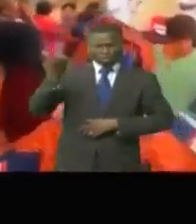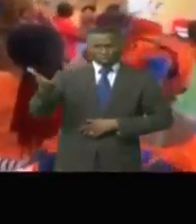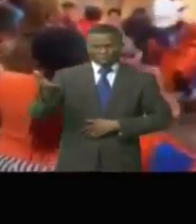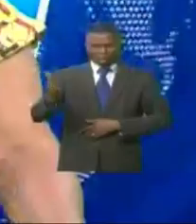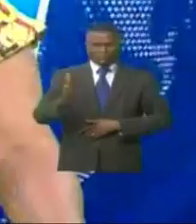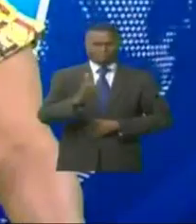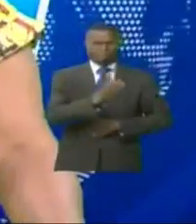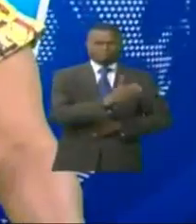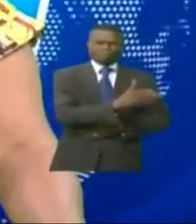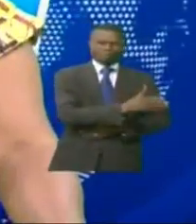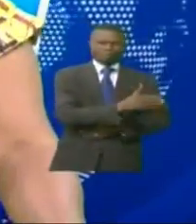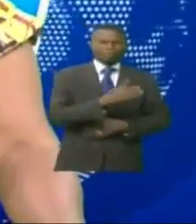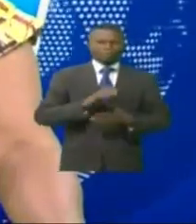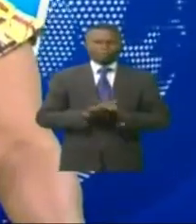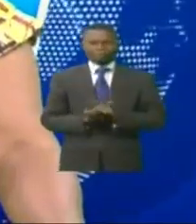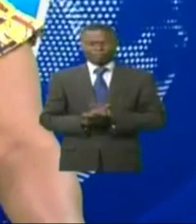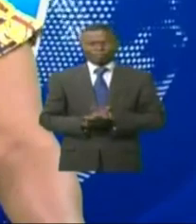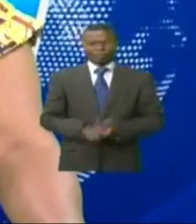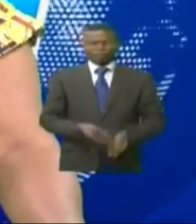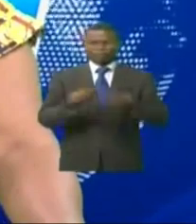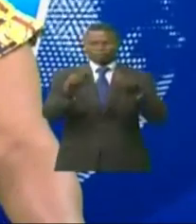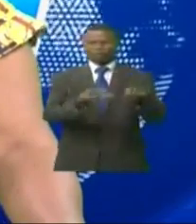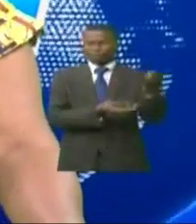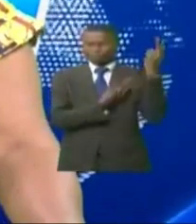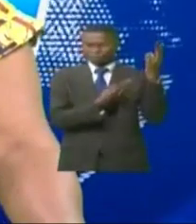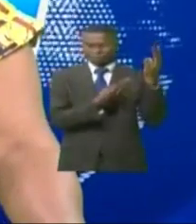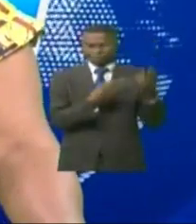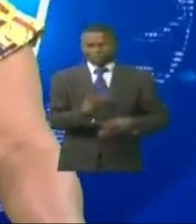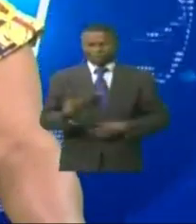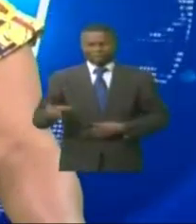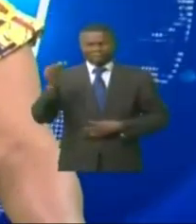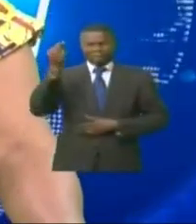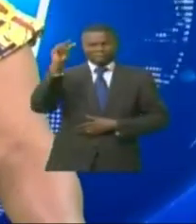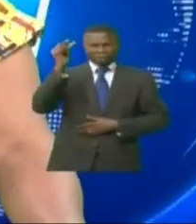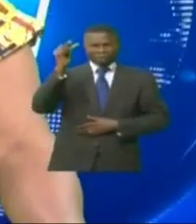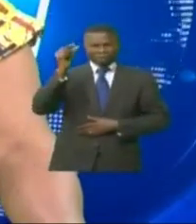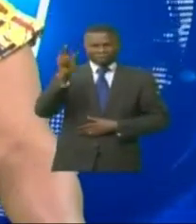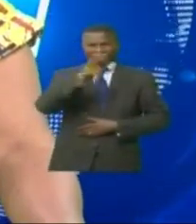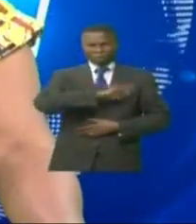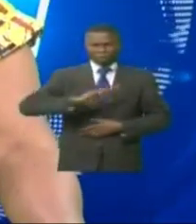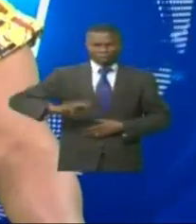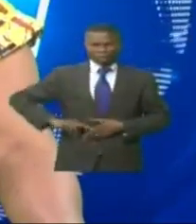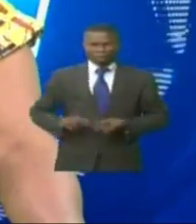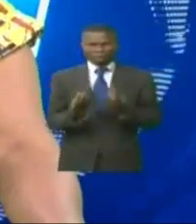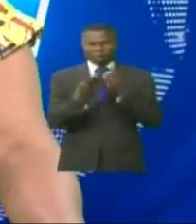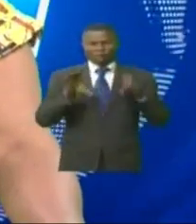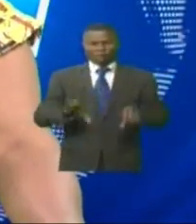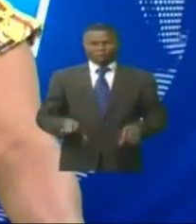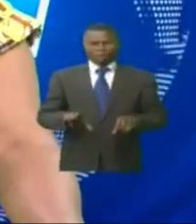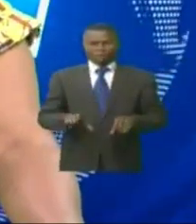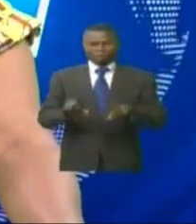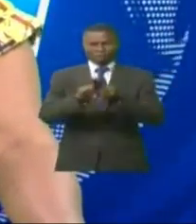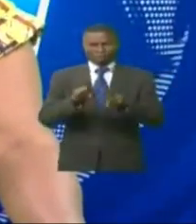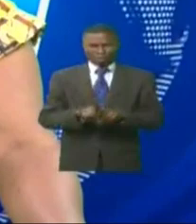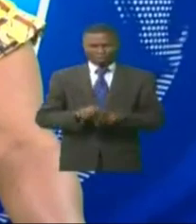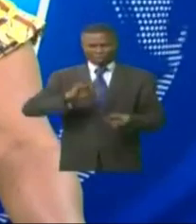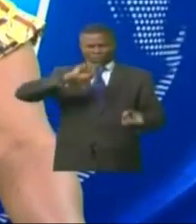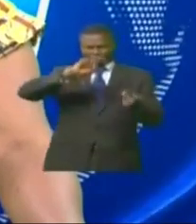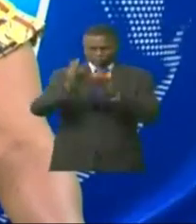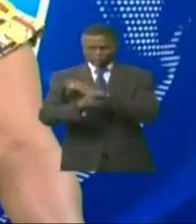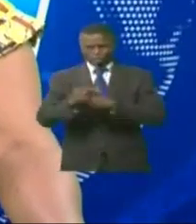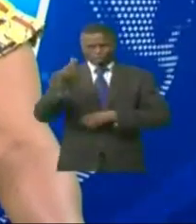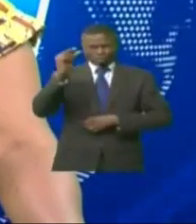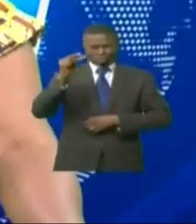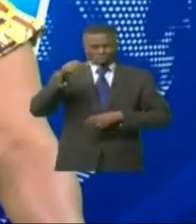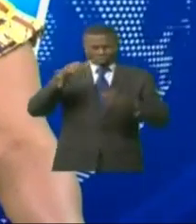dans le noir. La valorisation des matières premières de la République démocratique du Congo, sa transformation